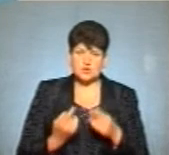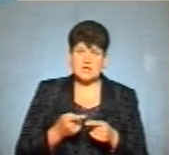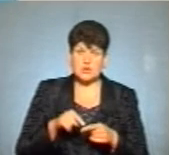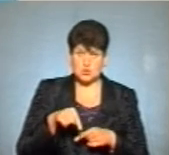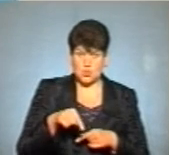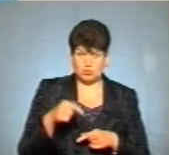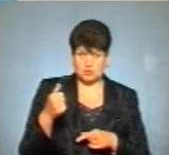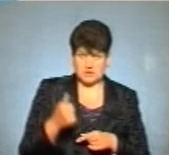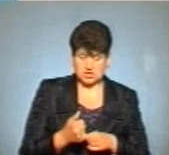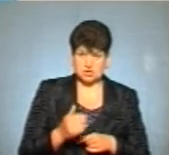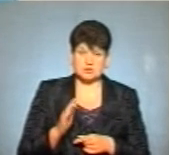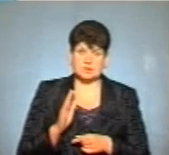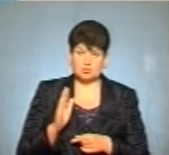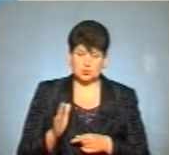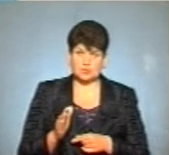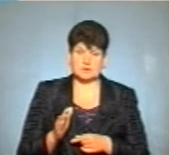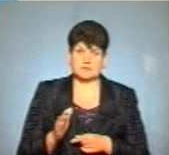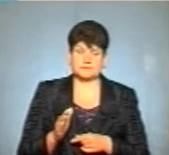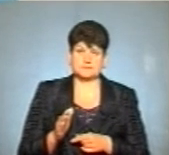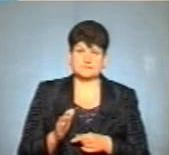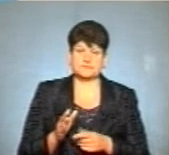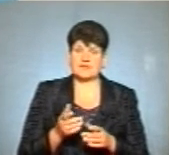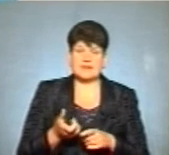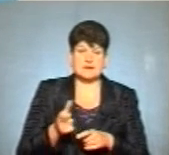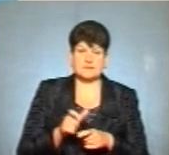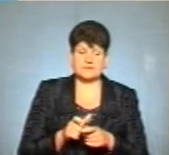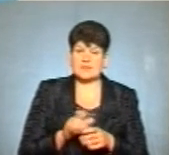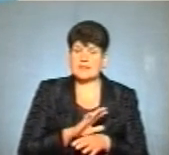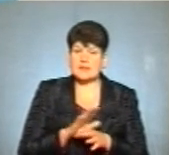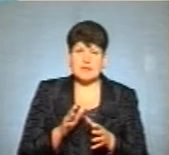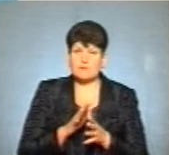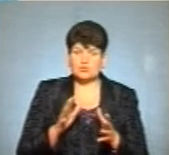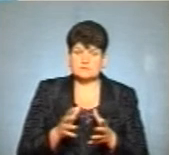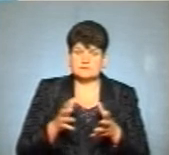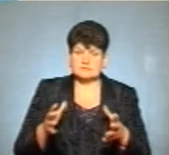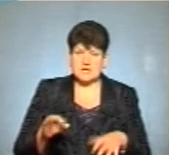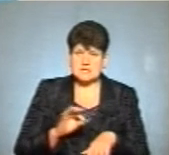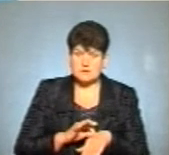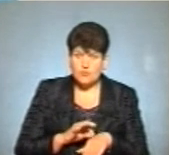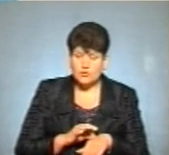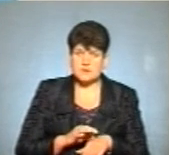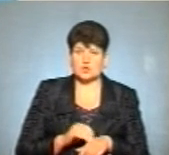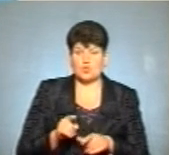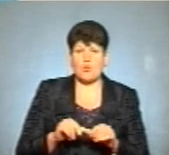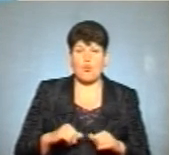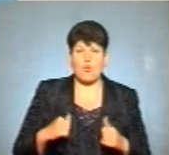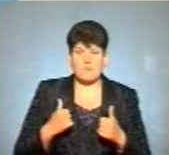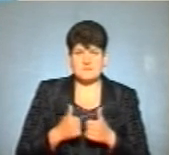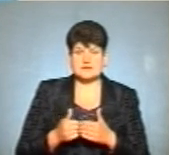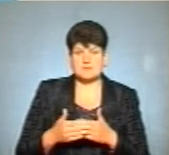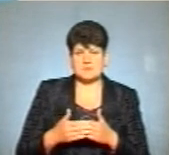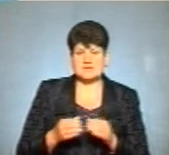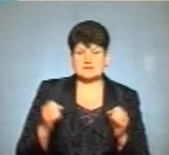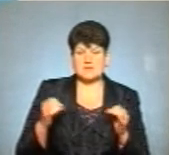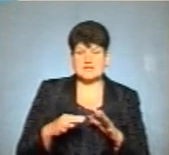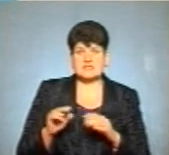цьому тижні відбудеться позитивна динаміка, не буде захворювання, Значить, комісія приблизно збереться або